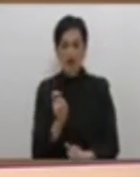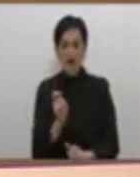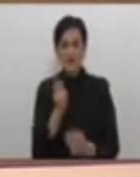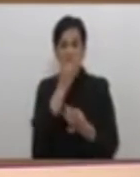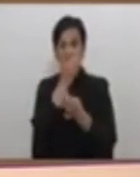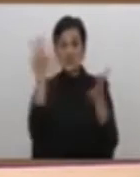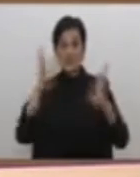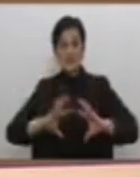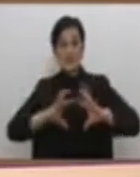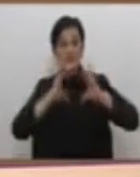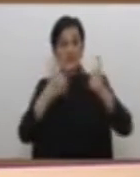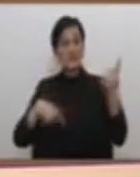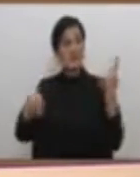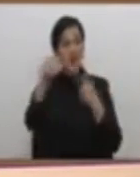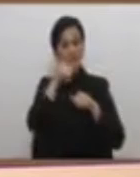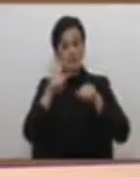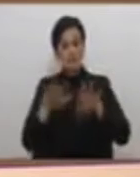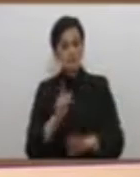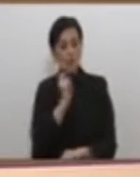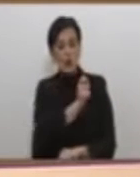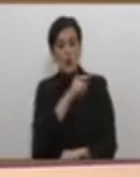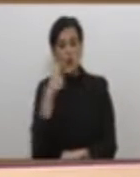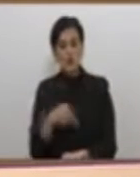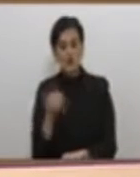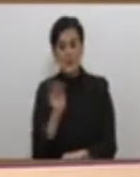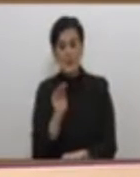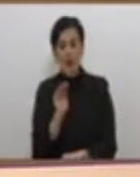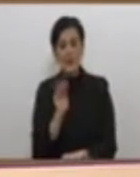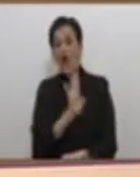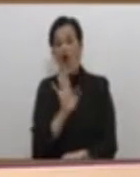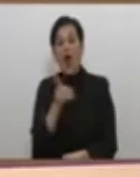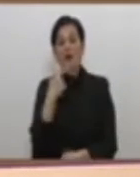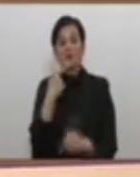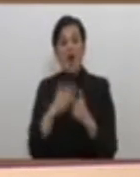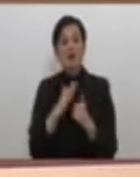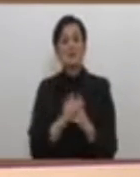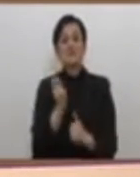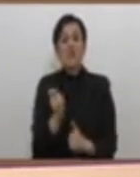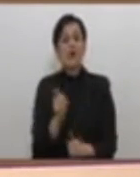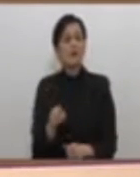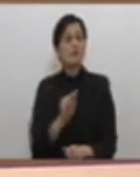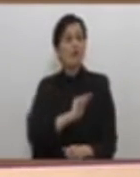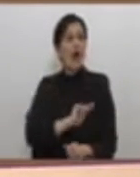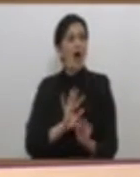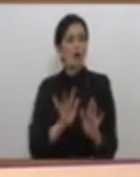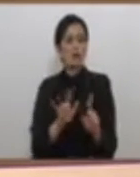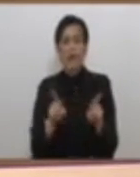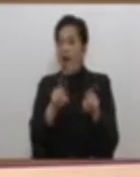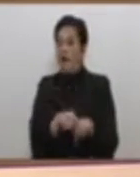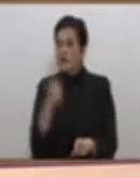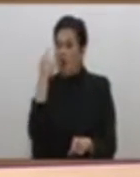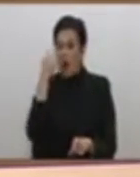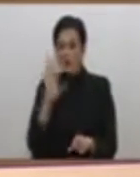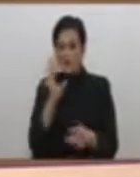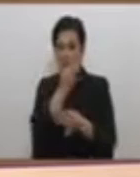ცივილიზებული სამყარო უწესებს რუსეთის ფედერაციას. და არ თქვათ, რომ სანქციები არ მუშაობს, იმიტომ რომ ასე არ ფიქრობს